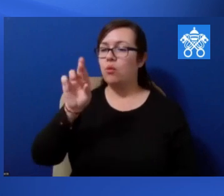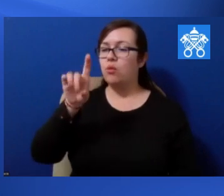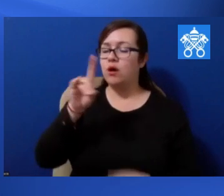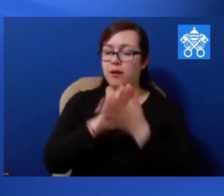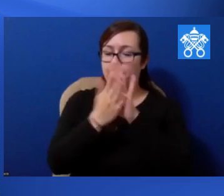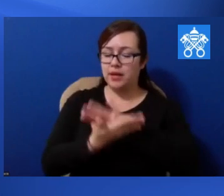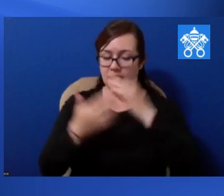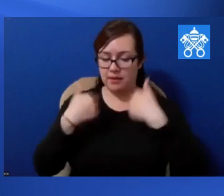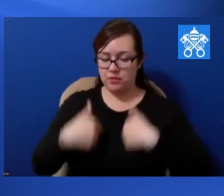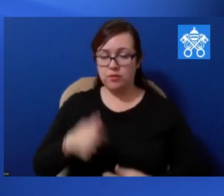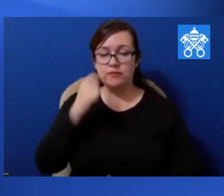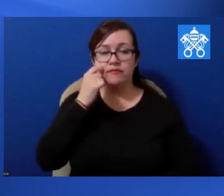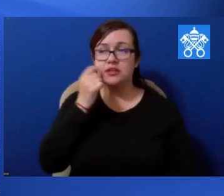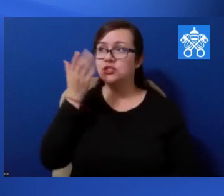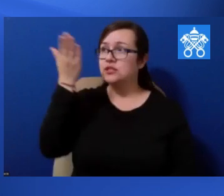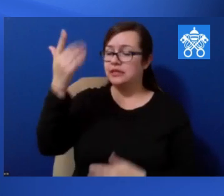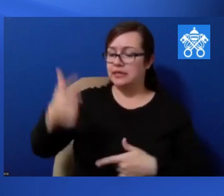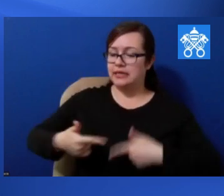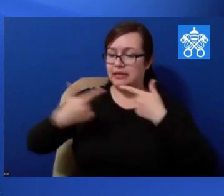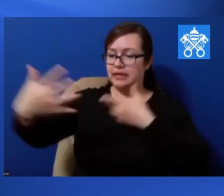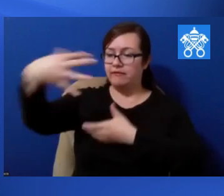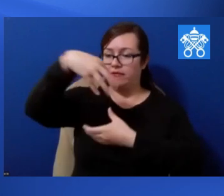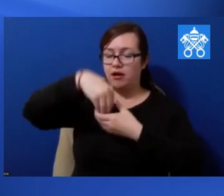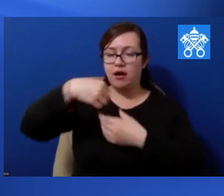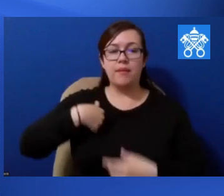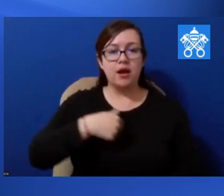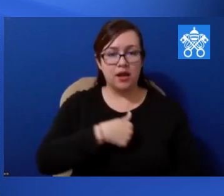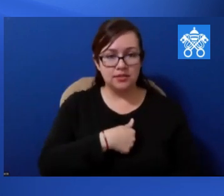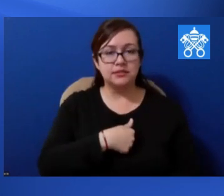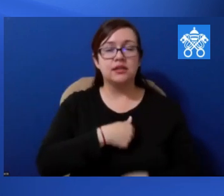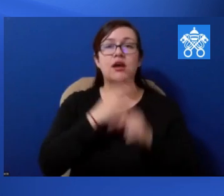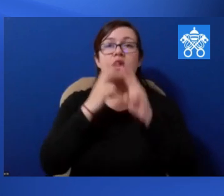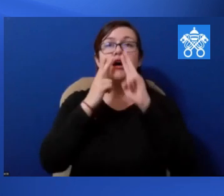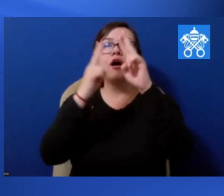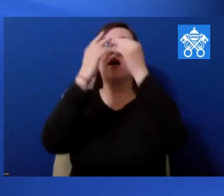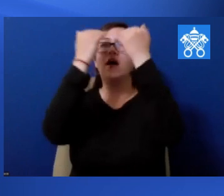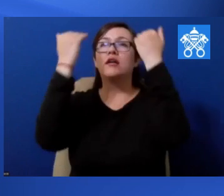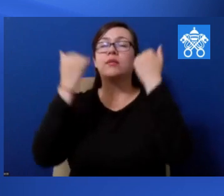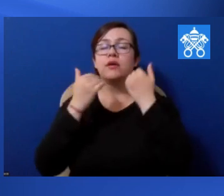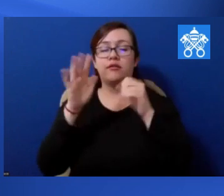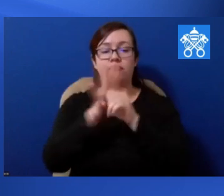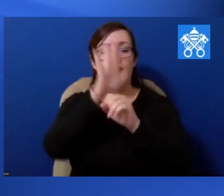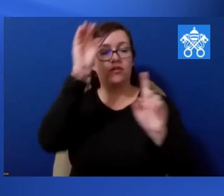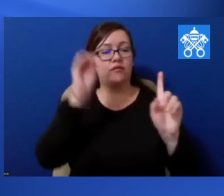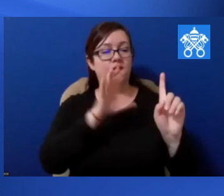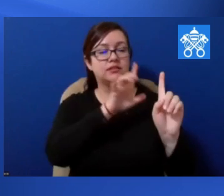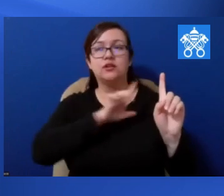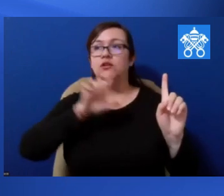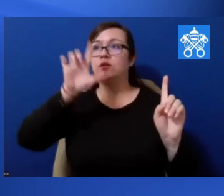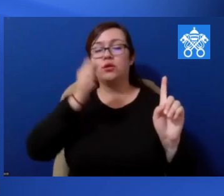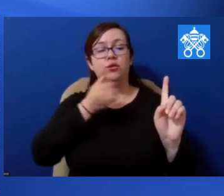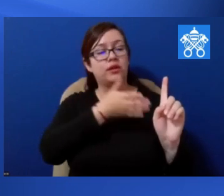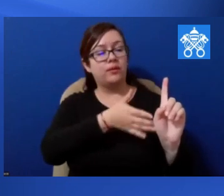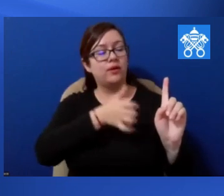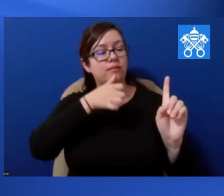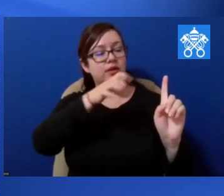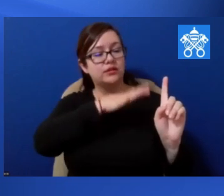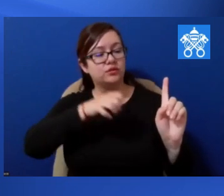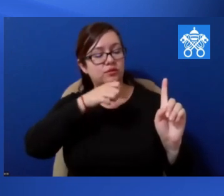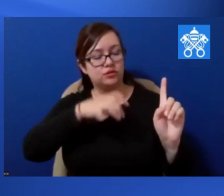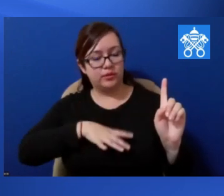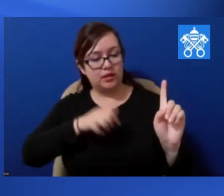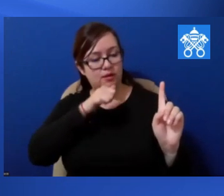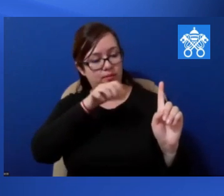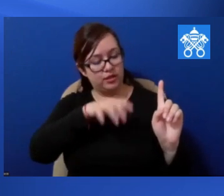est. Et habitavit in nobis. Ave Maria, gratia plena, Dominus tecum, benedicta tui mulieribus e